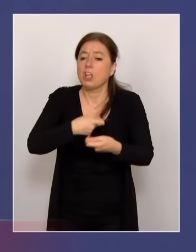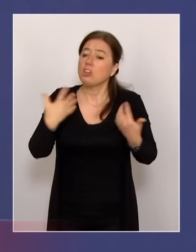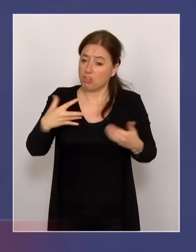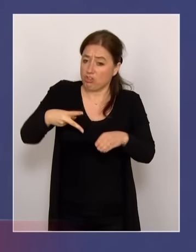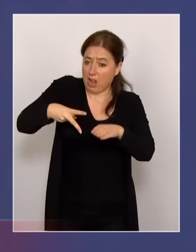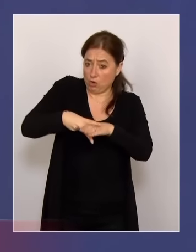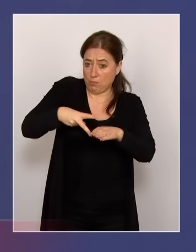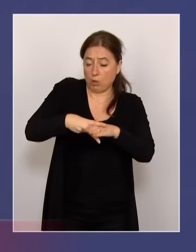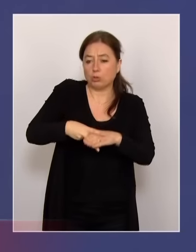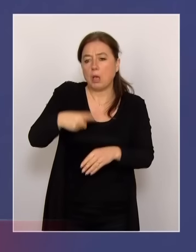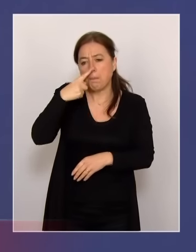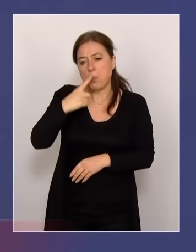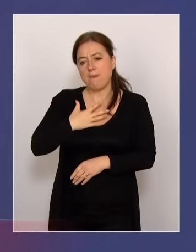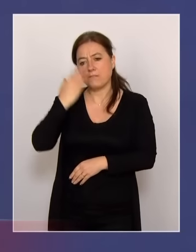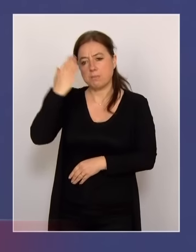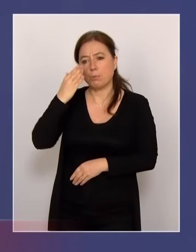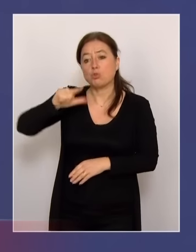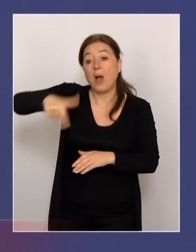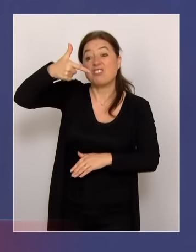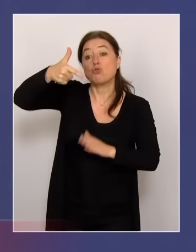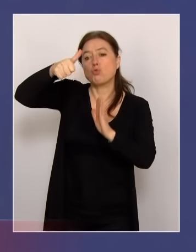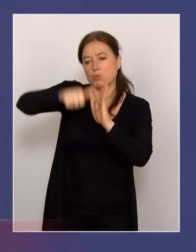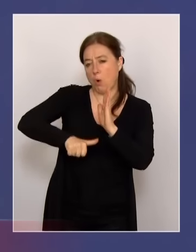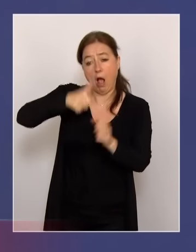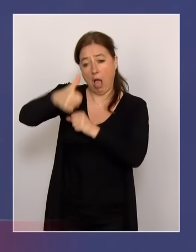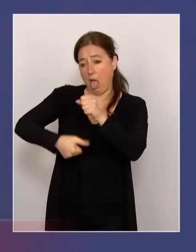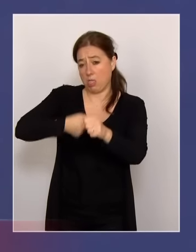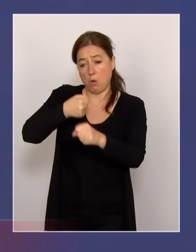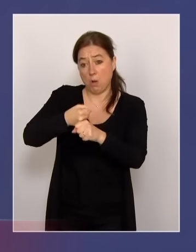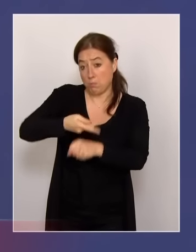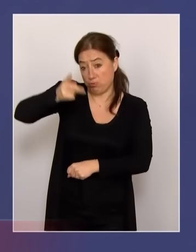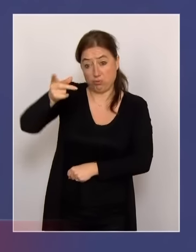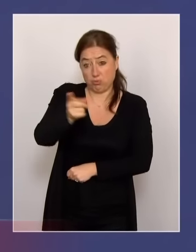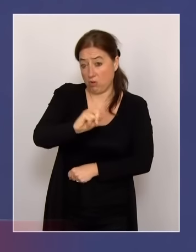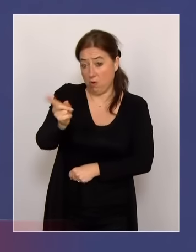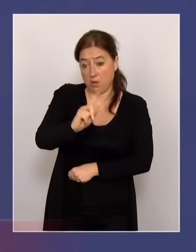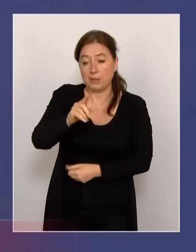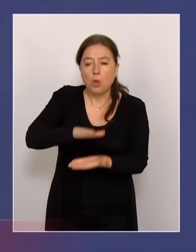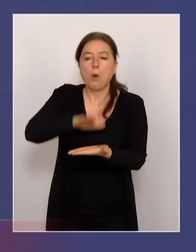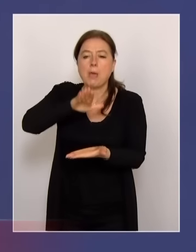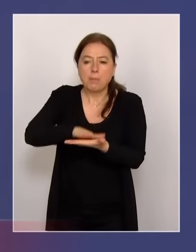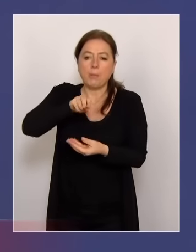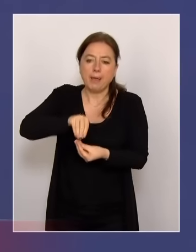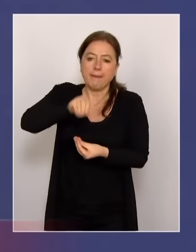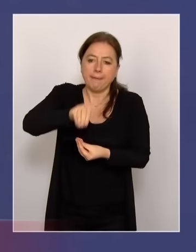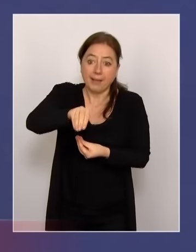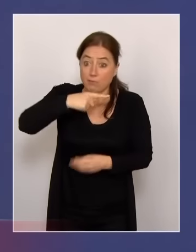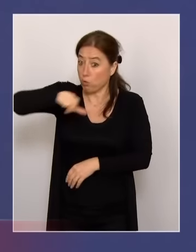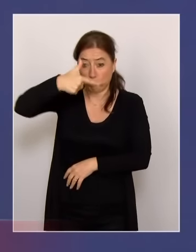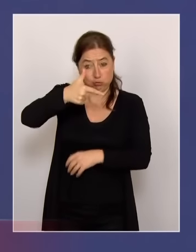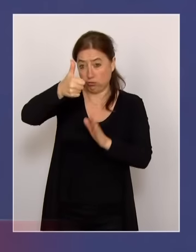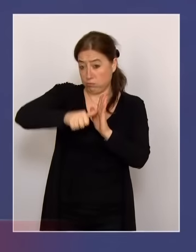12 mois, pas plus, parce que ça fait trop d'années qu le promet. et soit dans les 12 mois, on arrive à bâtir